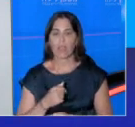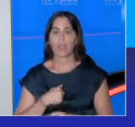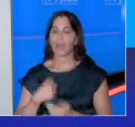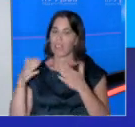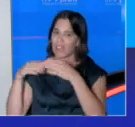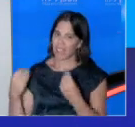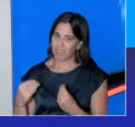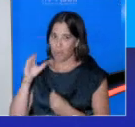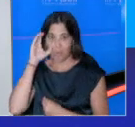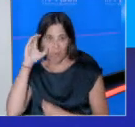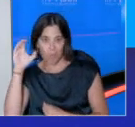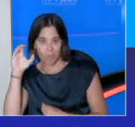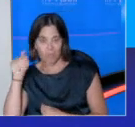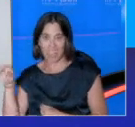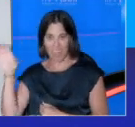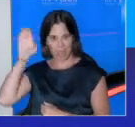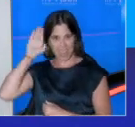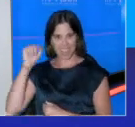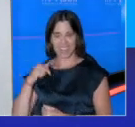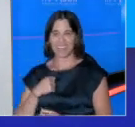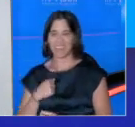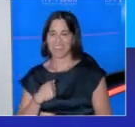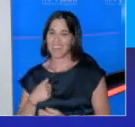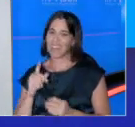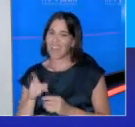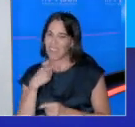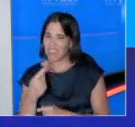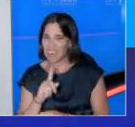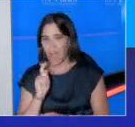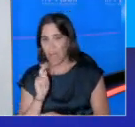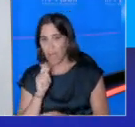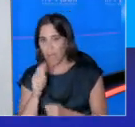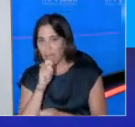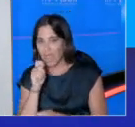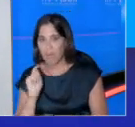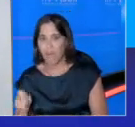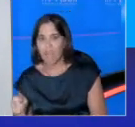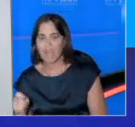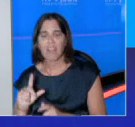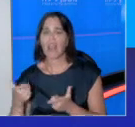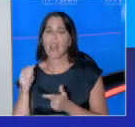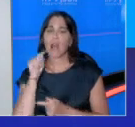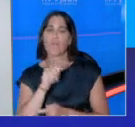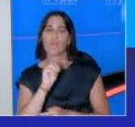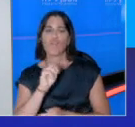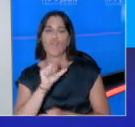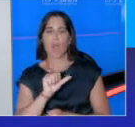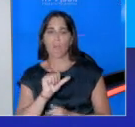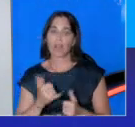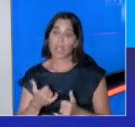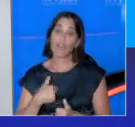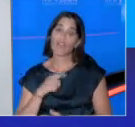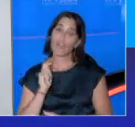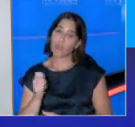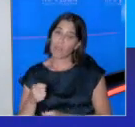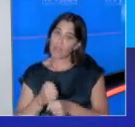ולפרח. לצופים, אתה בהאזנה. אני חייב להגיד, אנחנו לא מראיינים חברי כנסת ושאלו אותי מה פתאום חבר הכנסת משה ארבל עולה, אז אמרתי שכשחברי